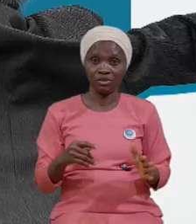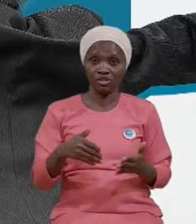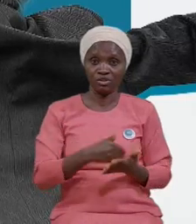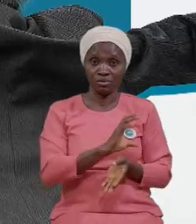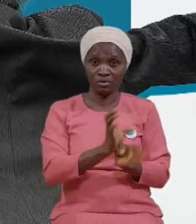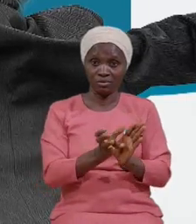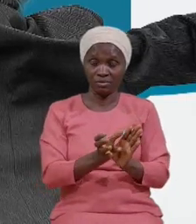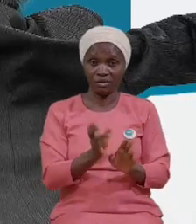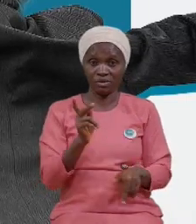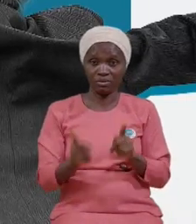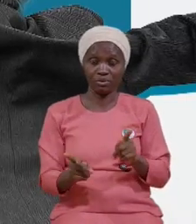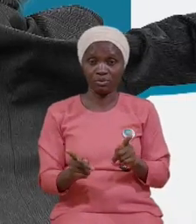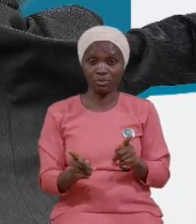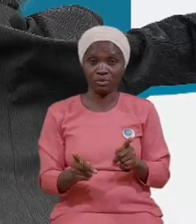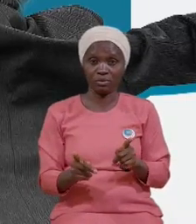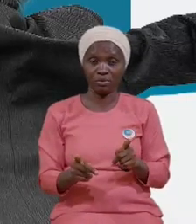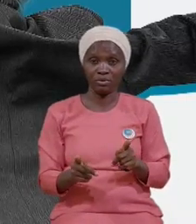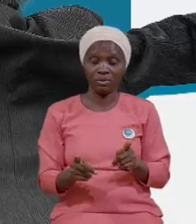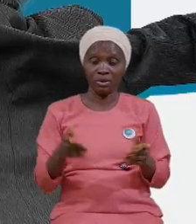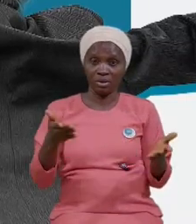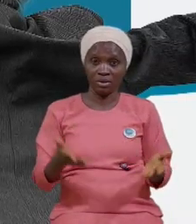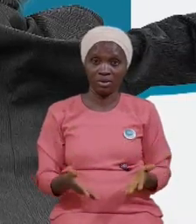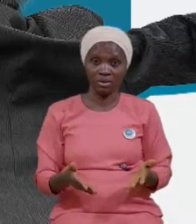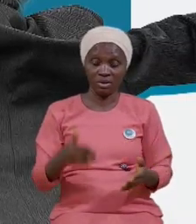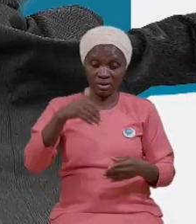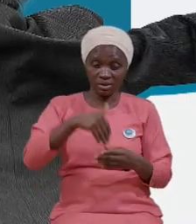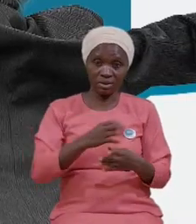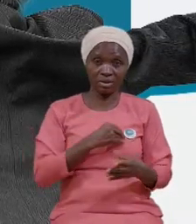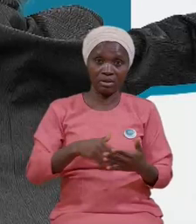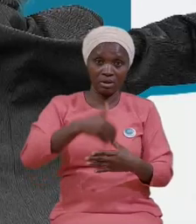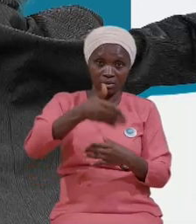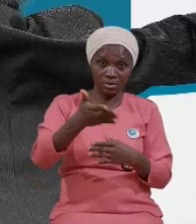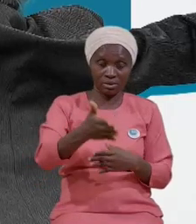ont donné leur vie au Seigneur ce soir, nous voulons le savoir